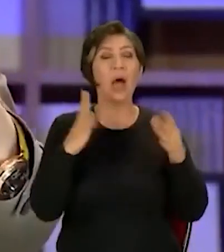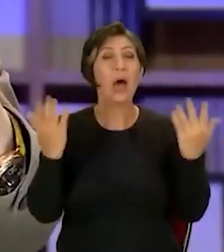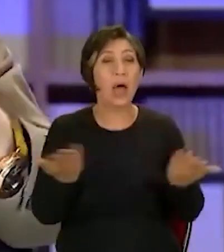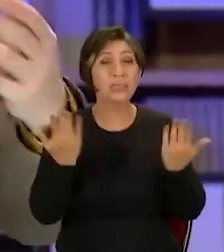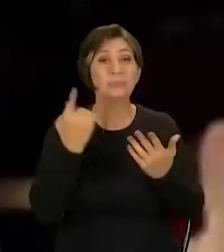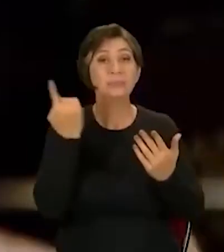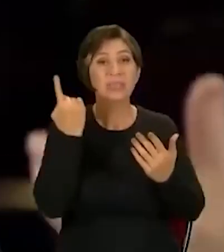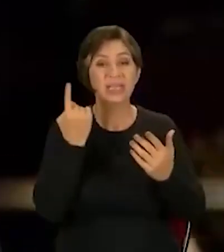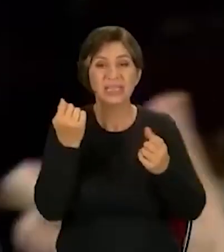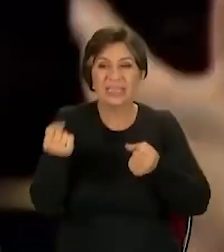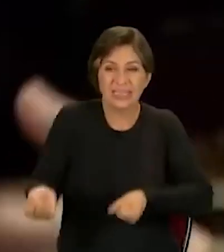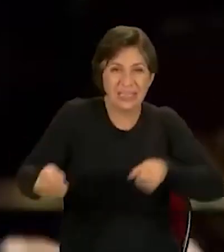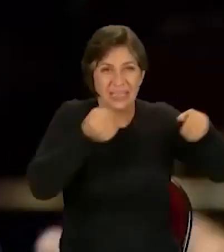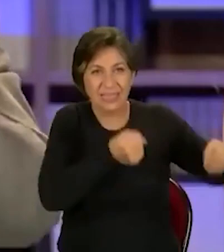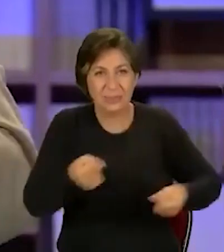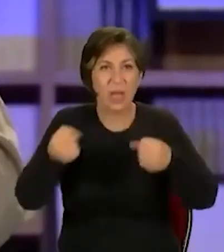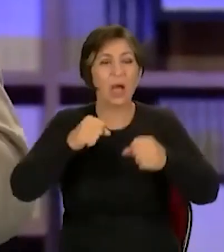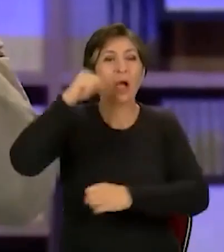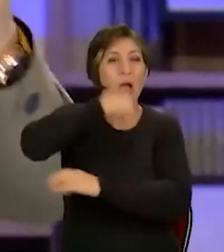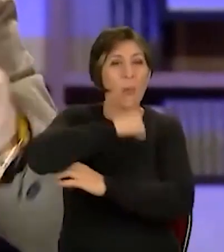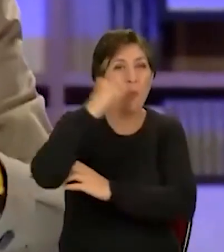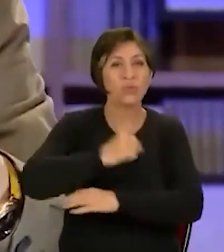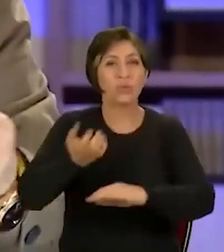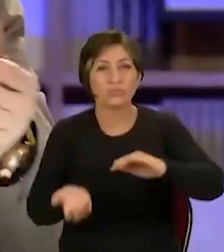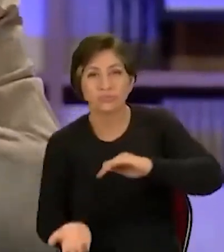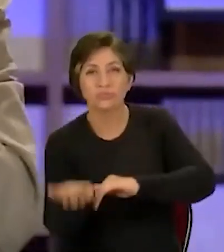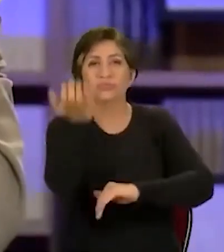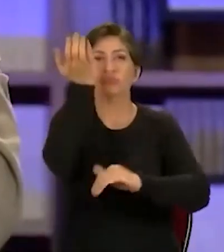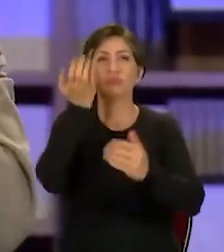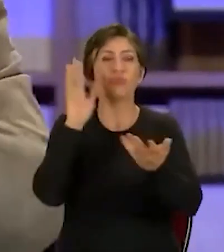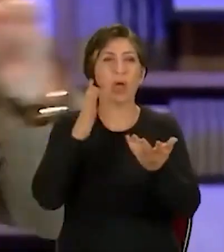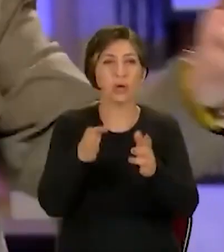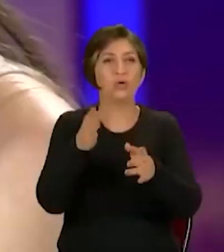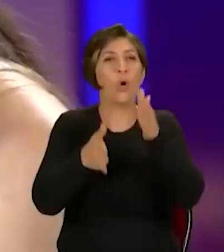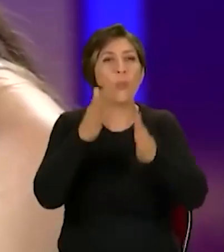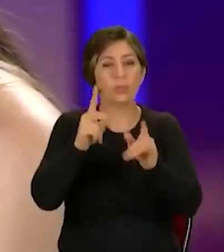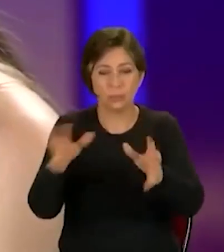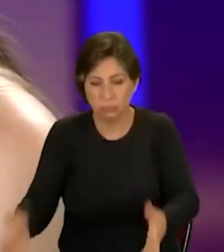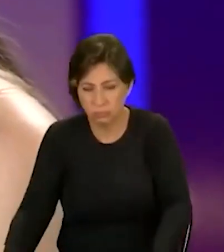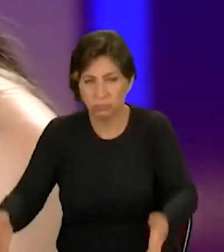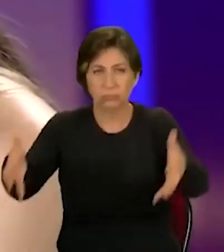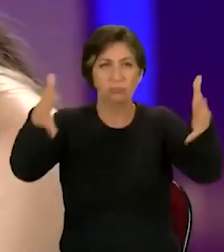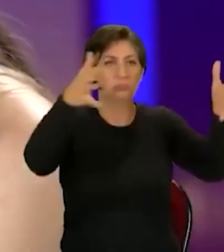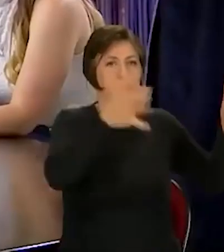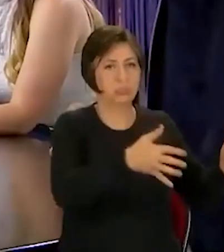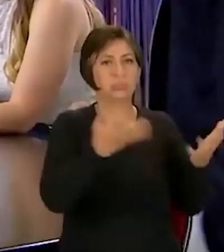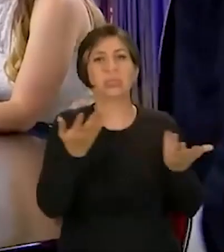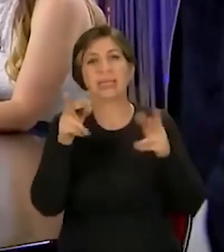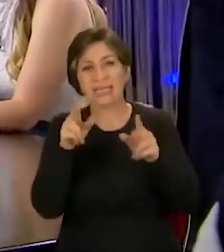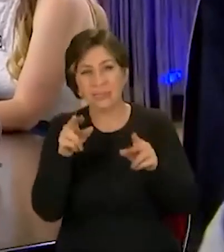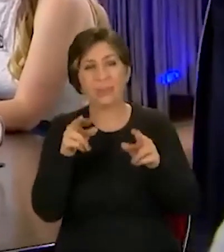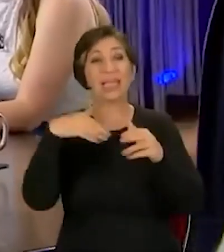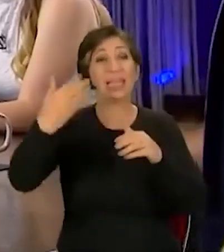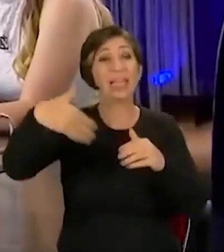artık bir şeyleri, taşıma işlerini kamyonlar ya da işte vinçler ya da robotlar başka şeyleri yaptığı için ve artık